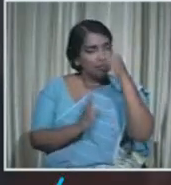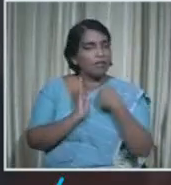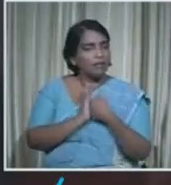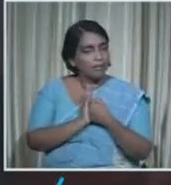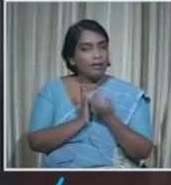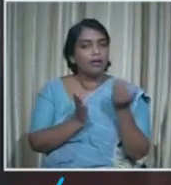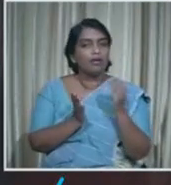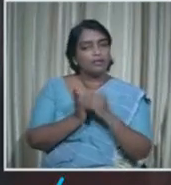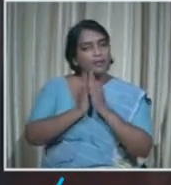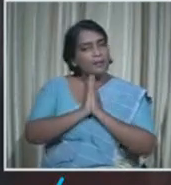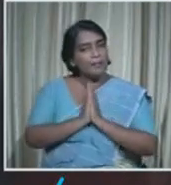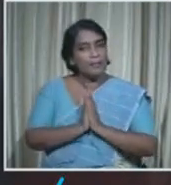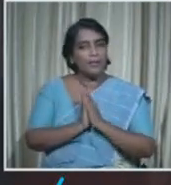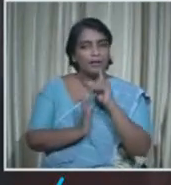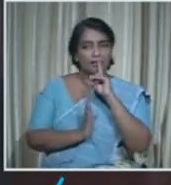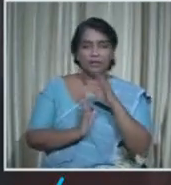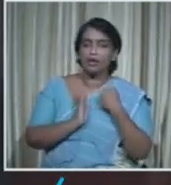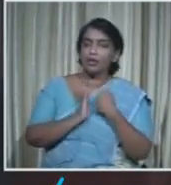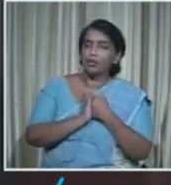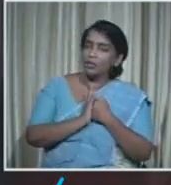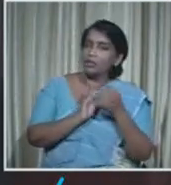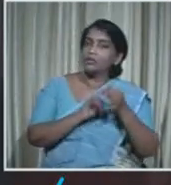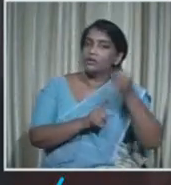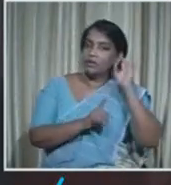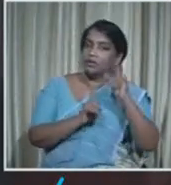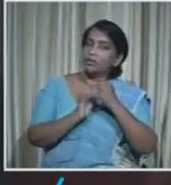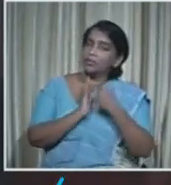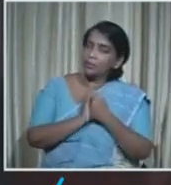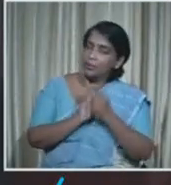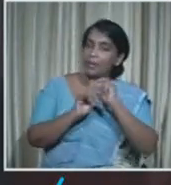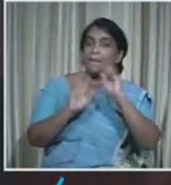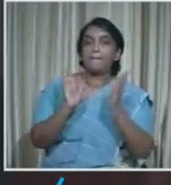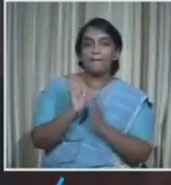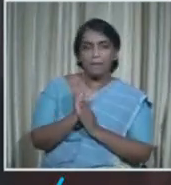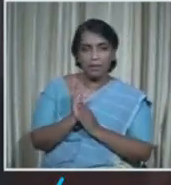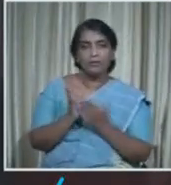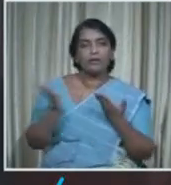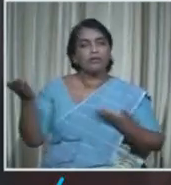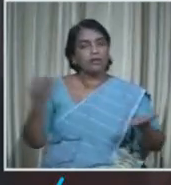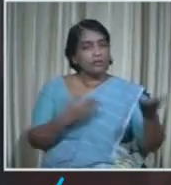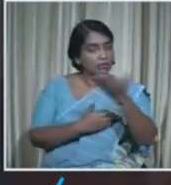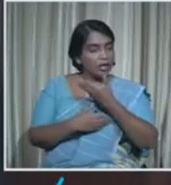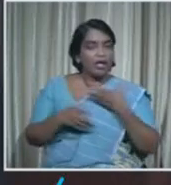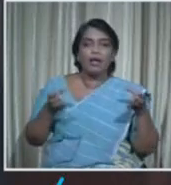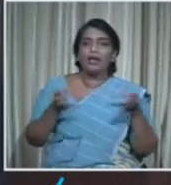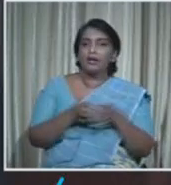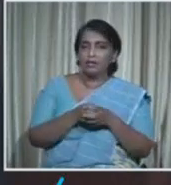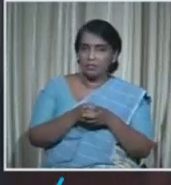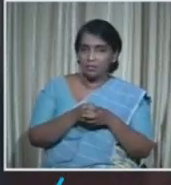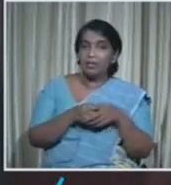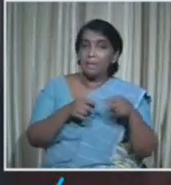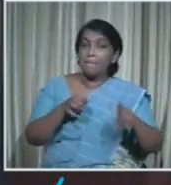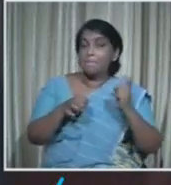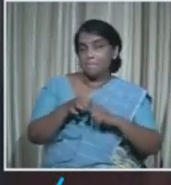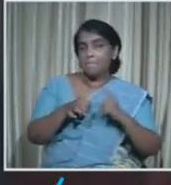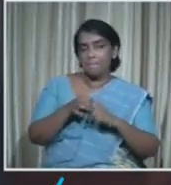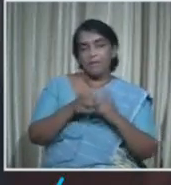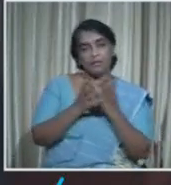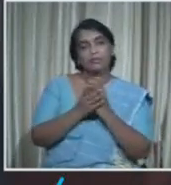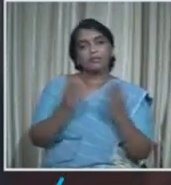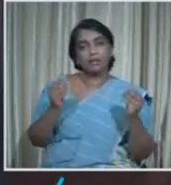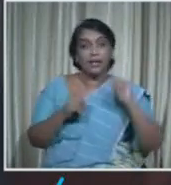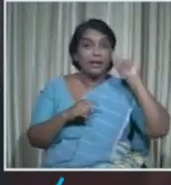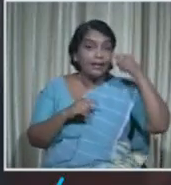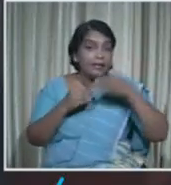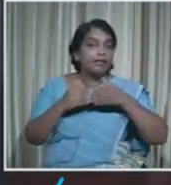ඔබතුමාගේ වැඳලා ඉල්ලන්නේ අතිගරු ජනාධිපතිතුමනි ගරු අගමැතිතුමනි අපි සියලු දෙනා එකතු වෙලා මේ ප්‍රශ්නේ විසඳන්න එතෙ ඉඳලා